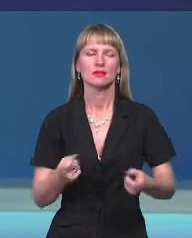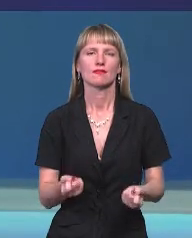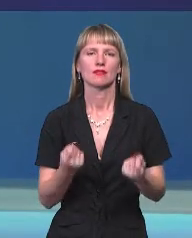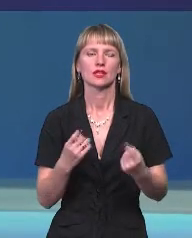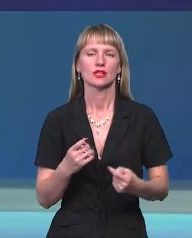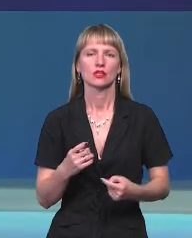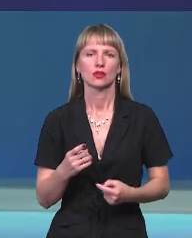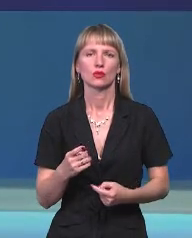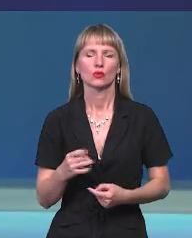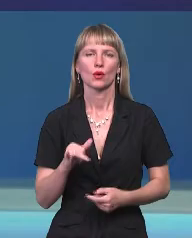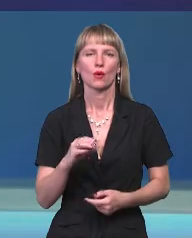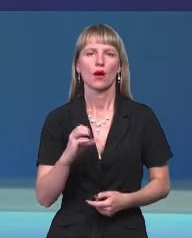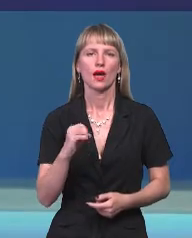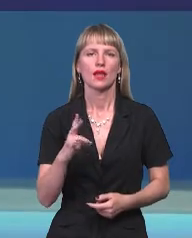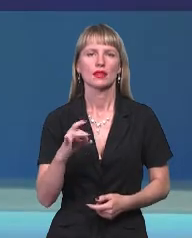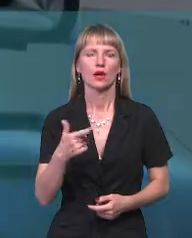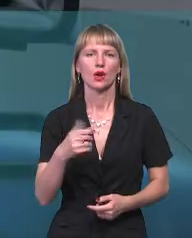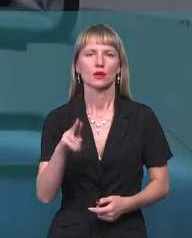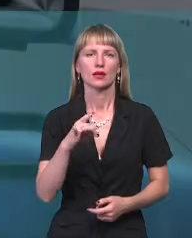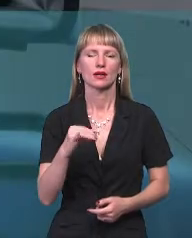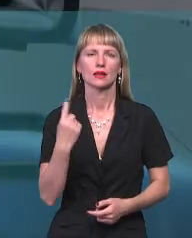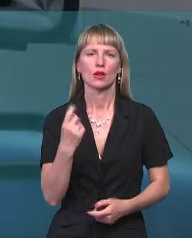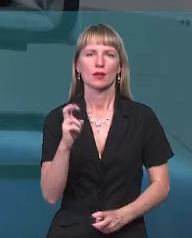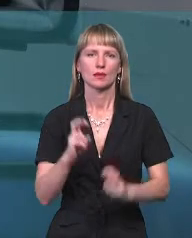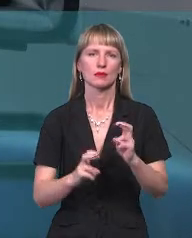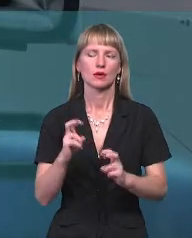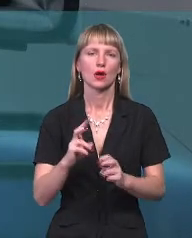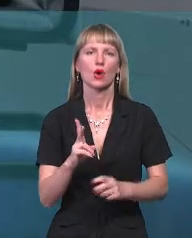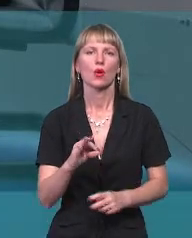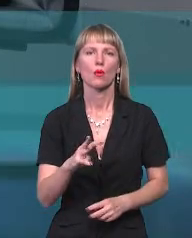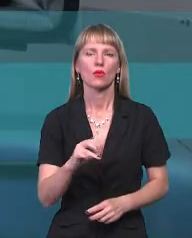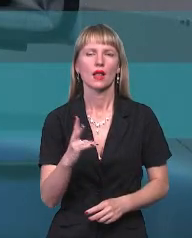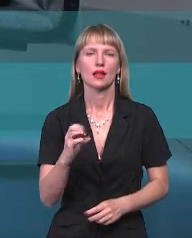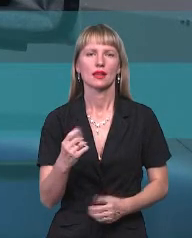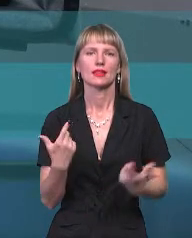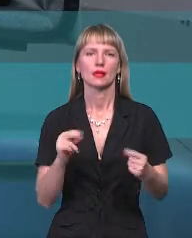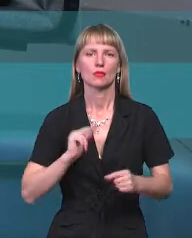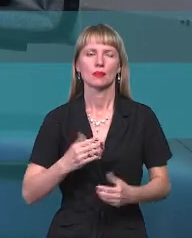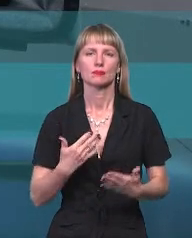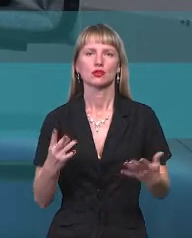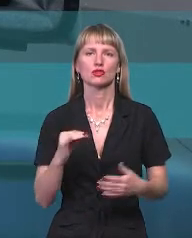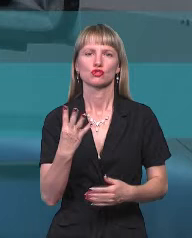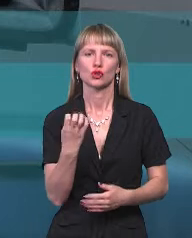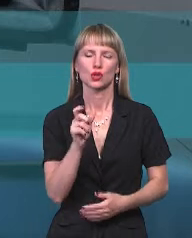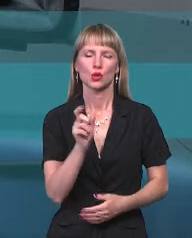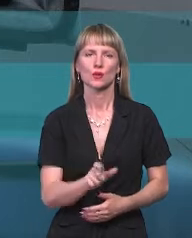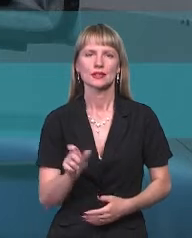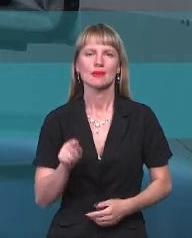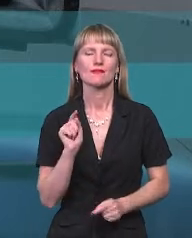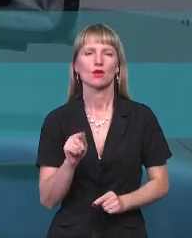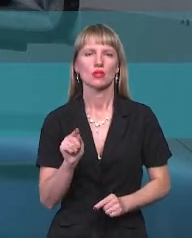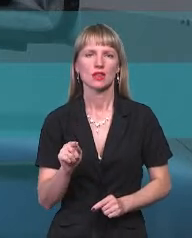у Енергодарі. Там одне підприємство комунальне, де працювало більш ніж 400 осіб.